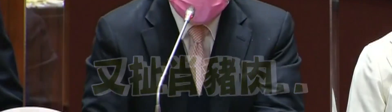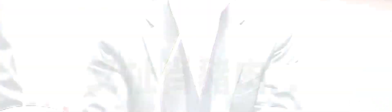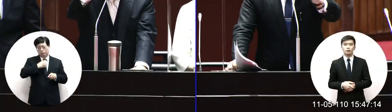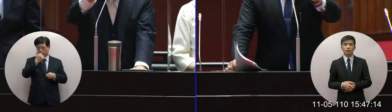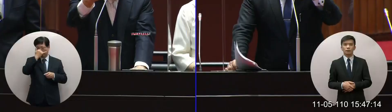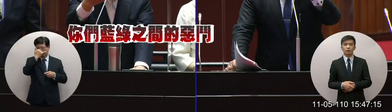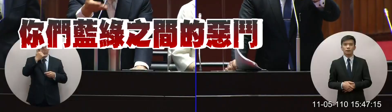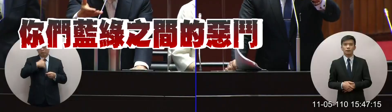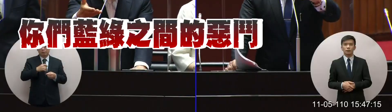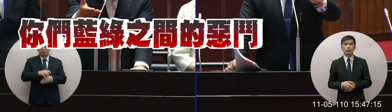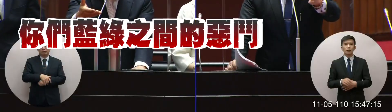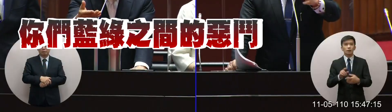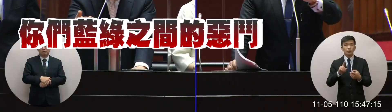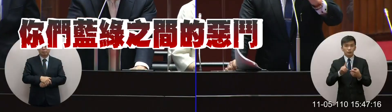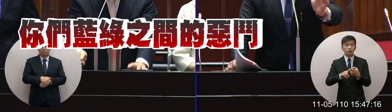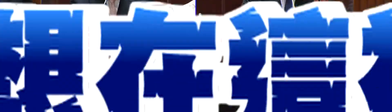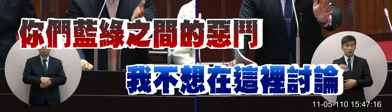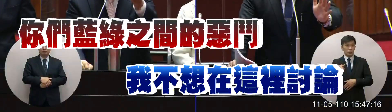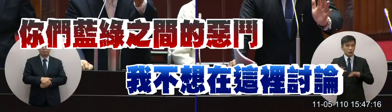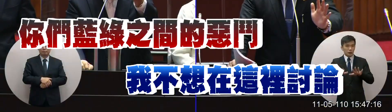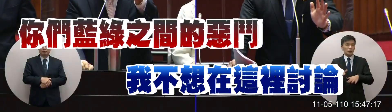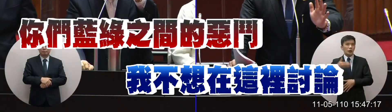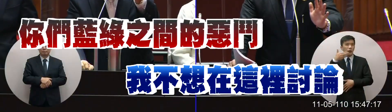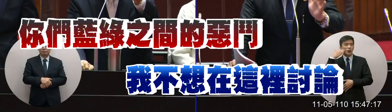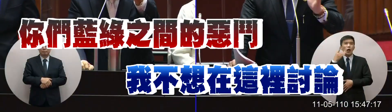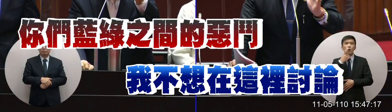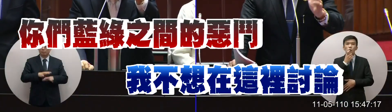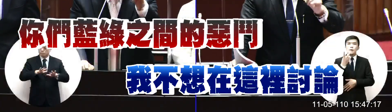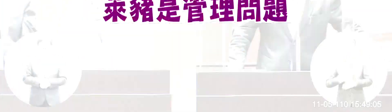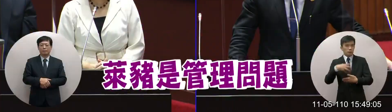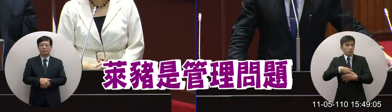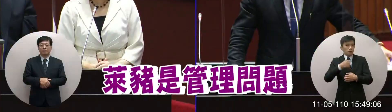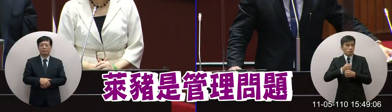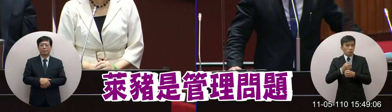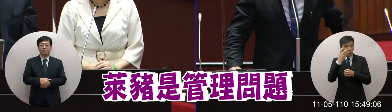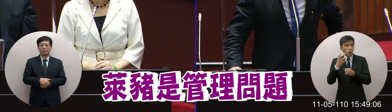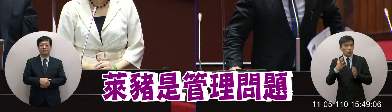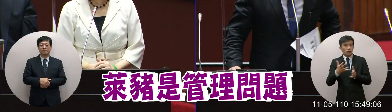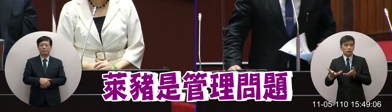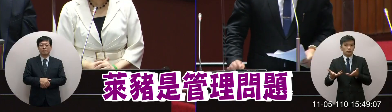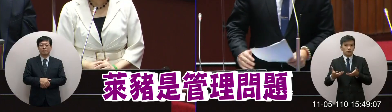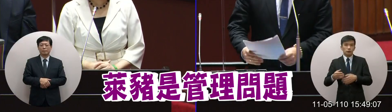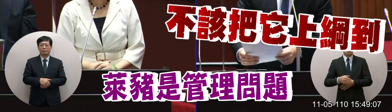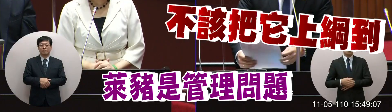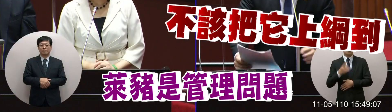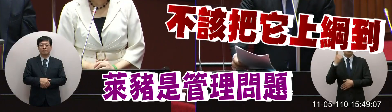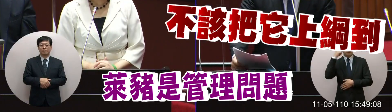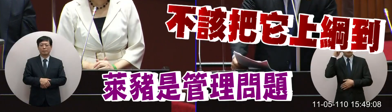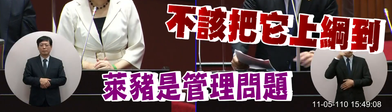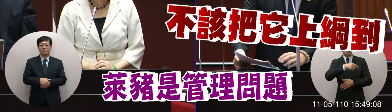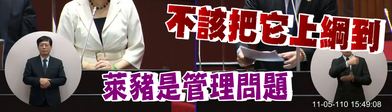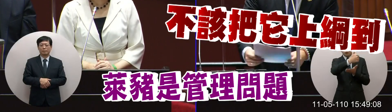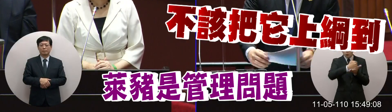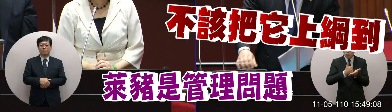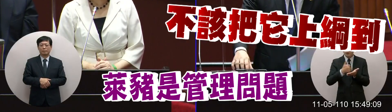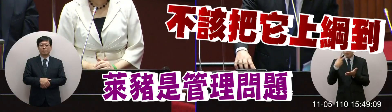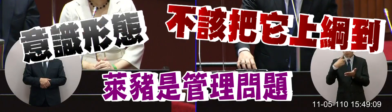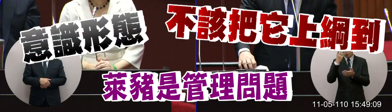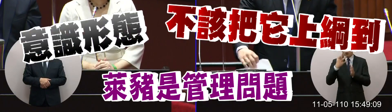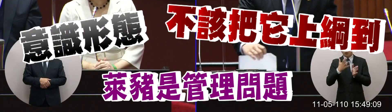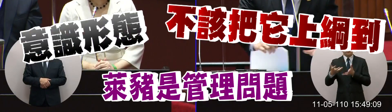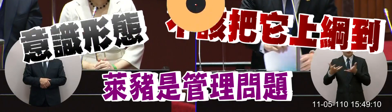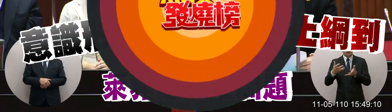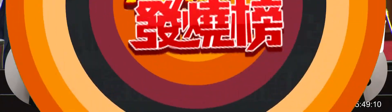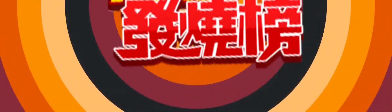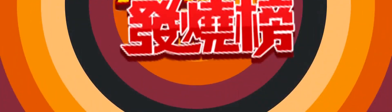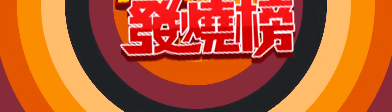吧， 而且南越之间的恶斗哈，我们在这样讨论哈，莱猪是管理的问题，不应该把它上纲到这个政治的意